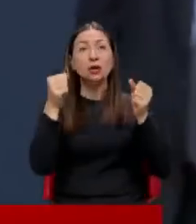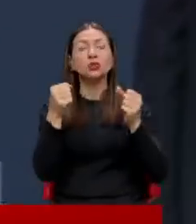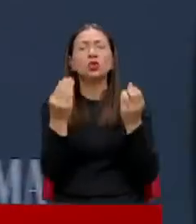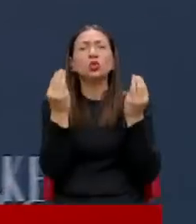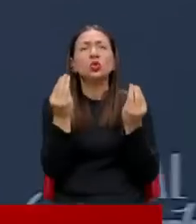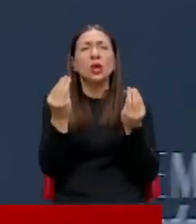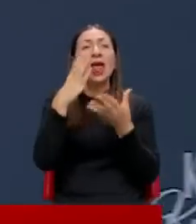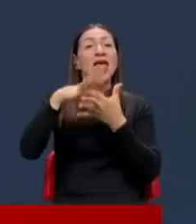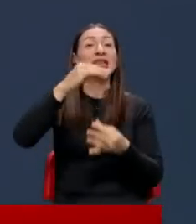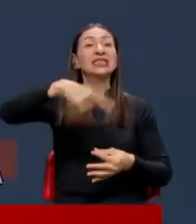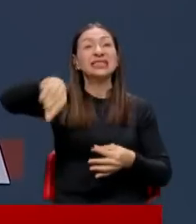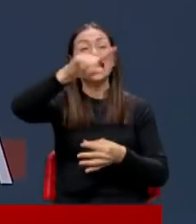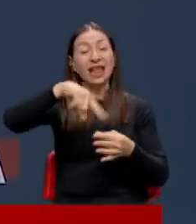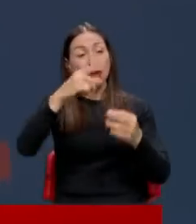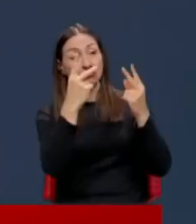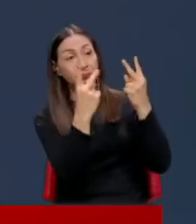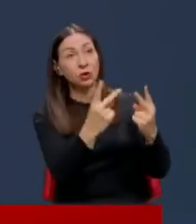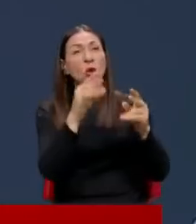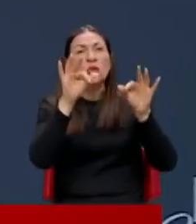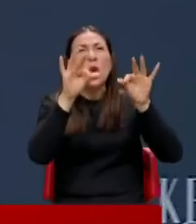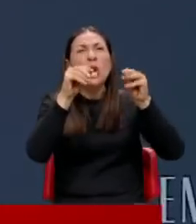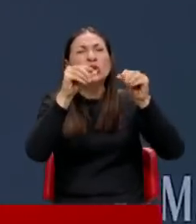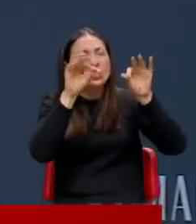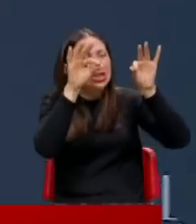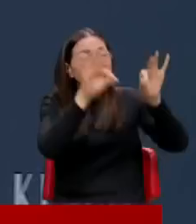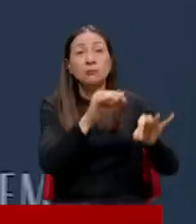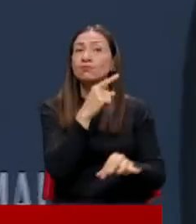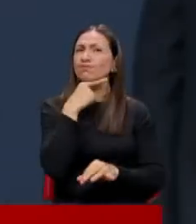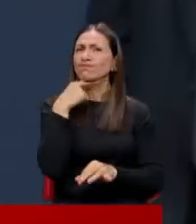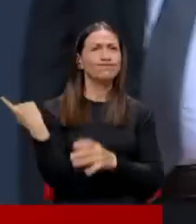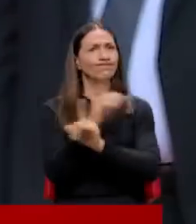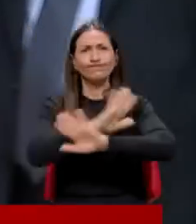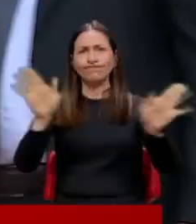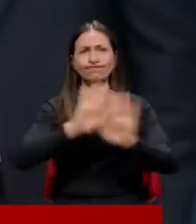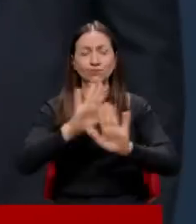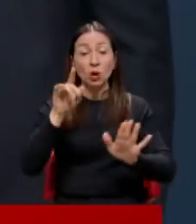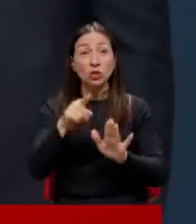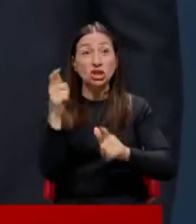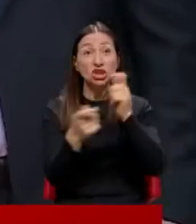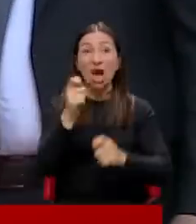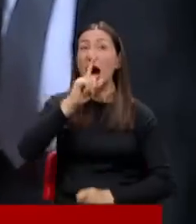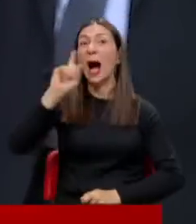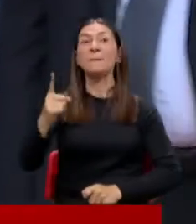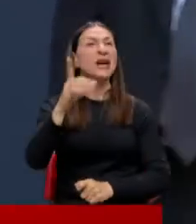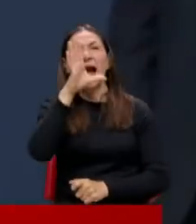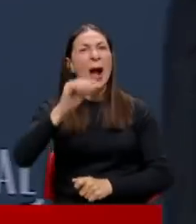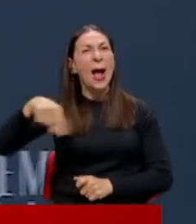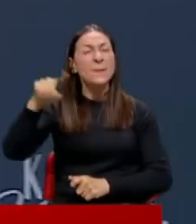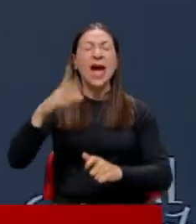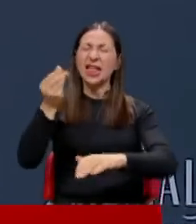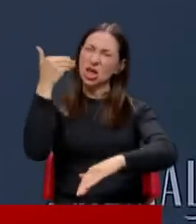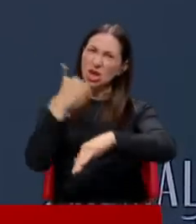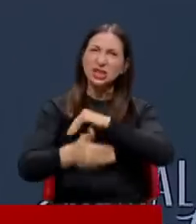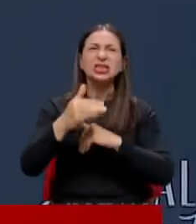güzel insanların üzerine toz zerresi bile konmaz. Ama bu işi yaptıranlar er